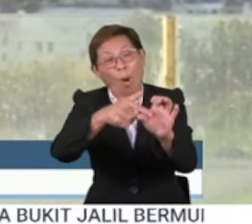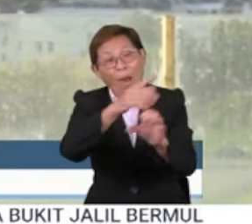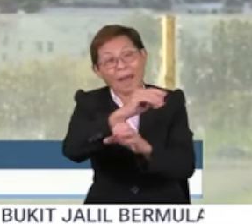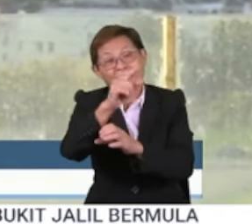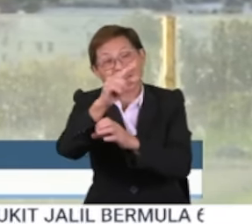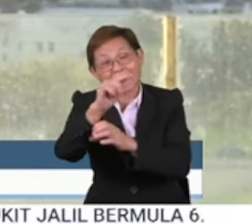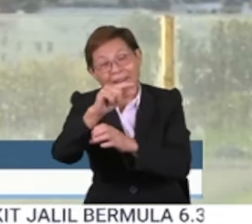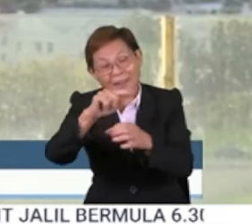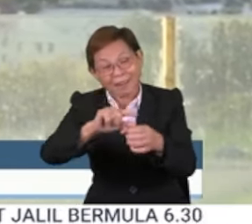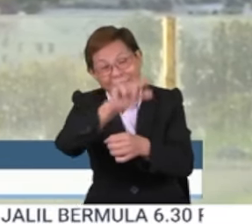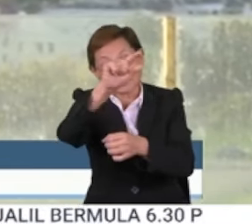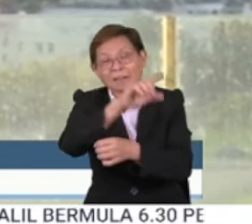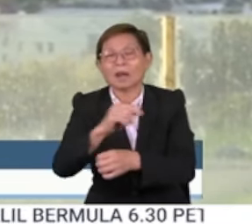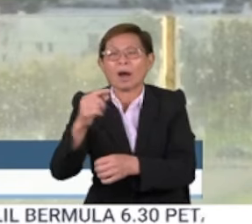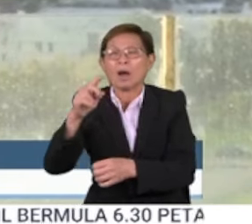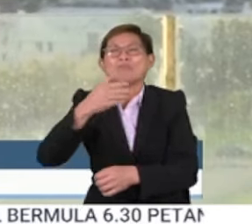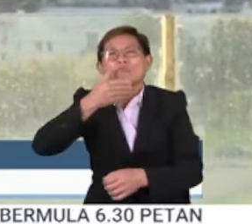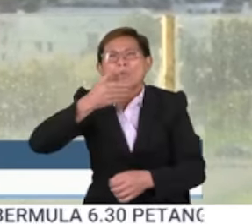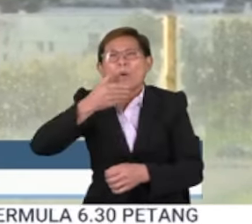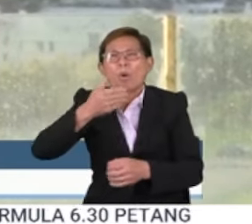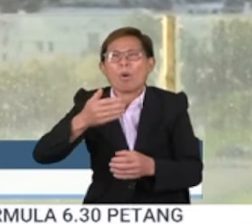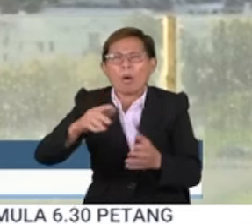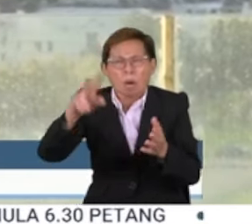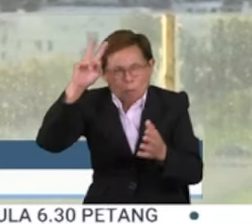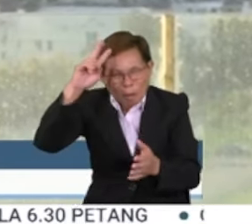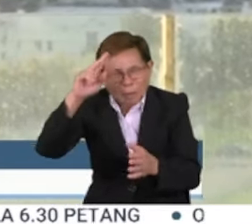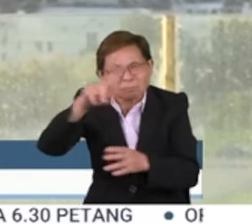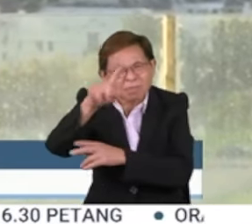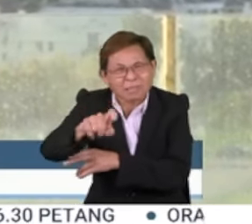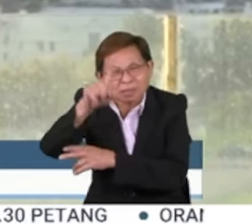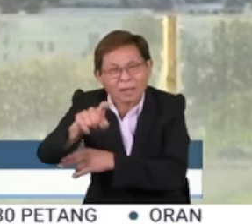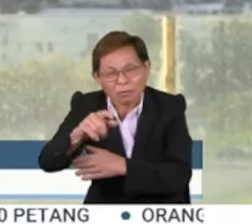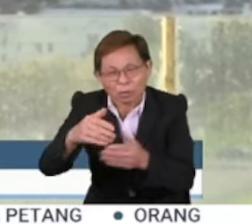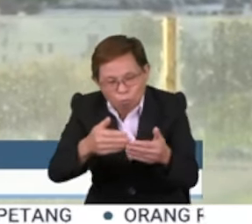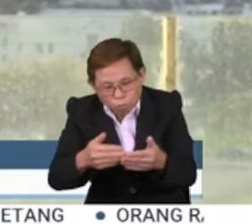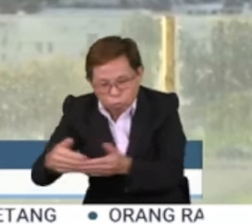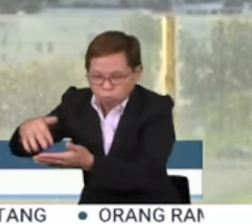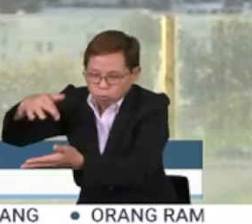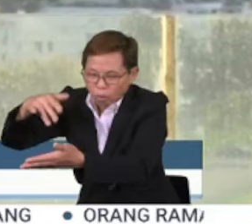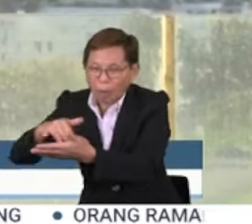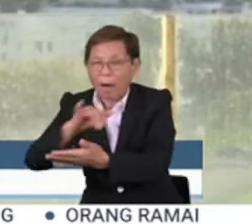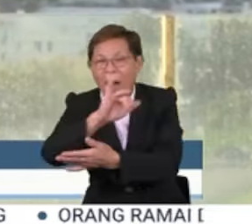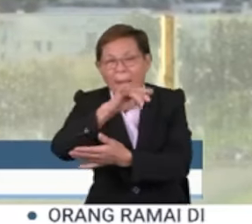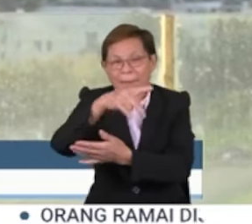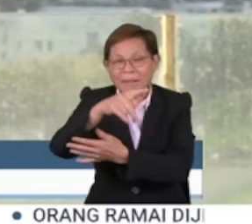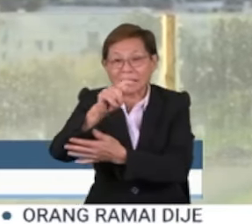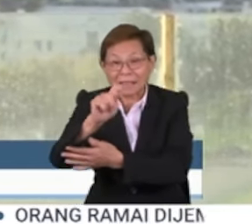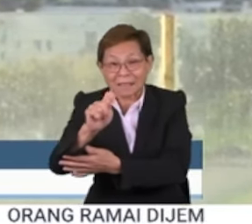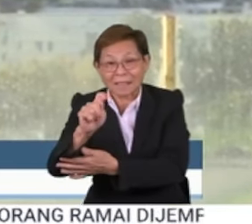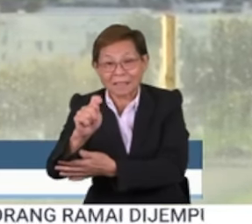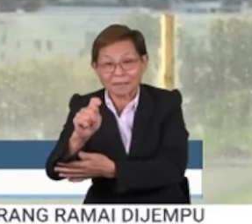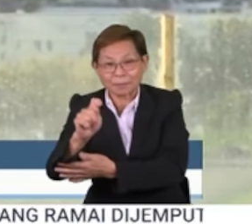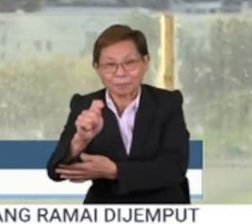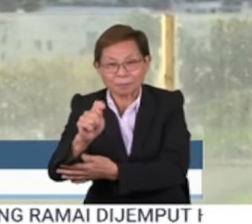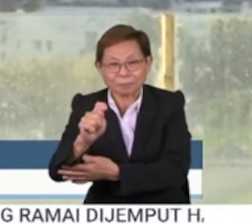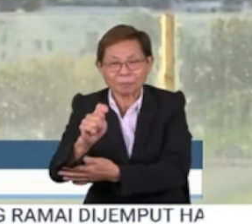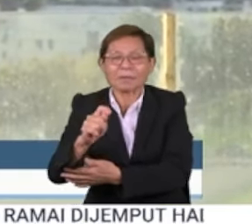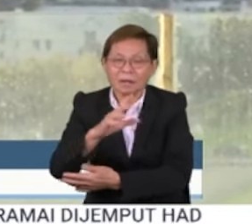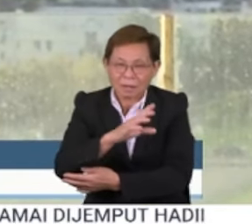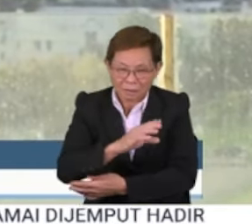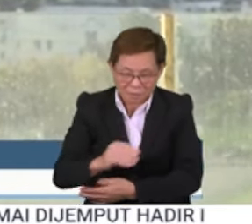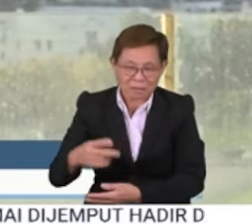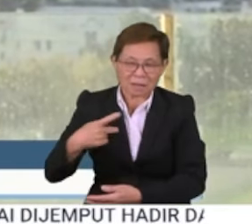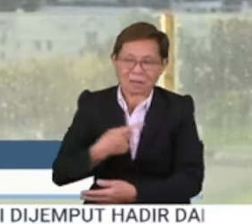tentang peluang untuk melanjut pelajaran di IPT, Institut Pengajian Tinggi. Kita